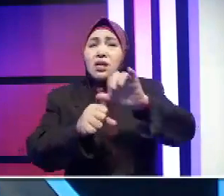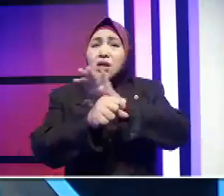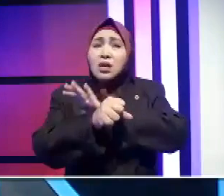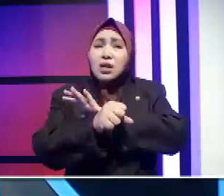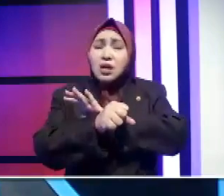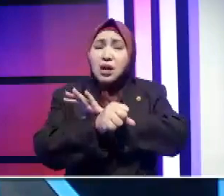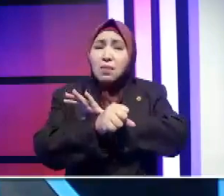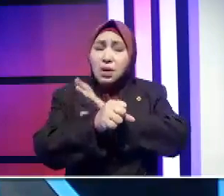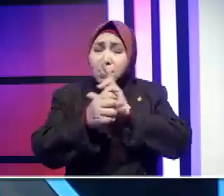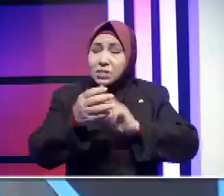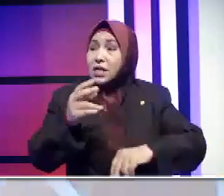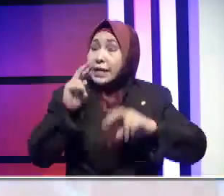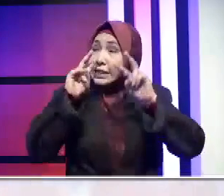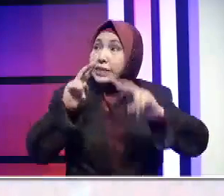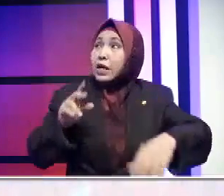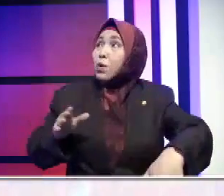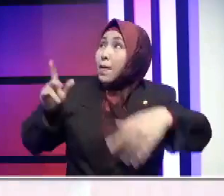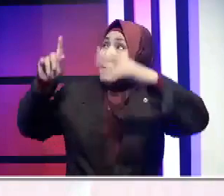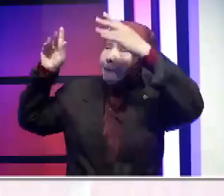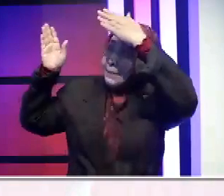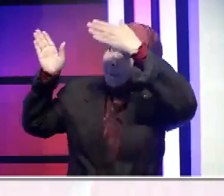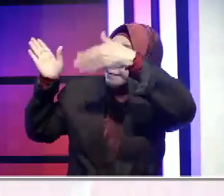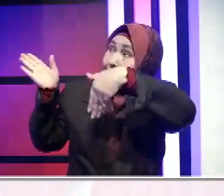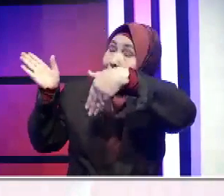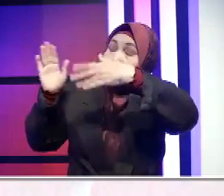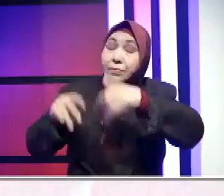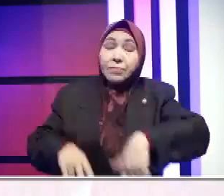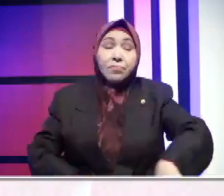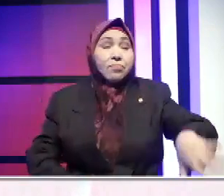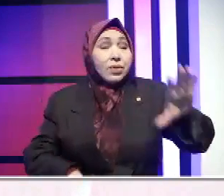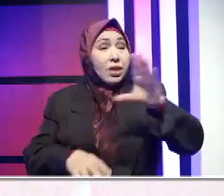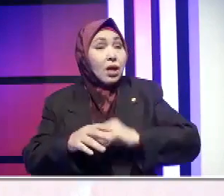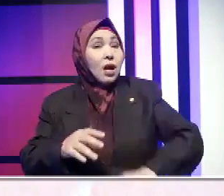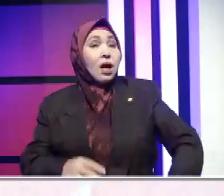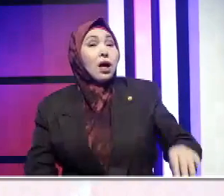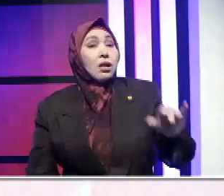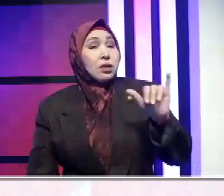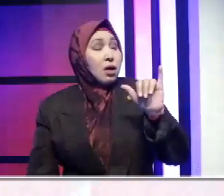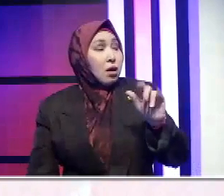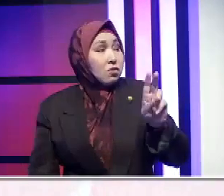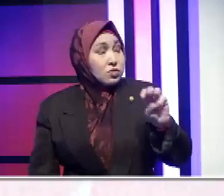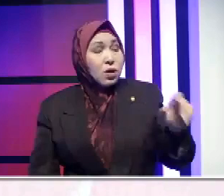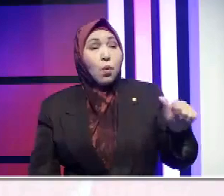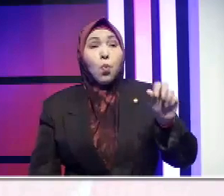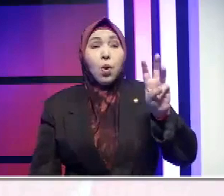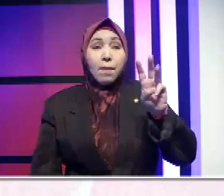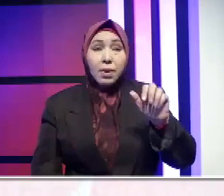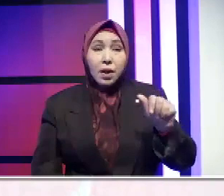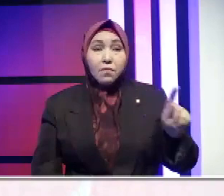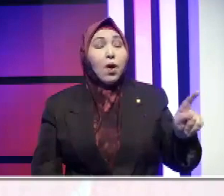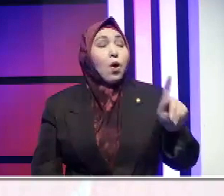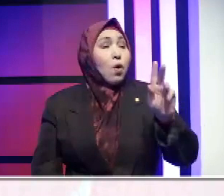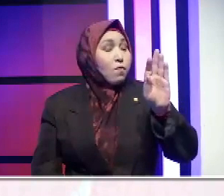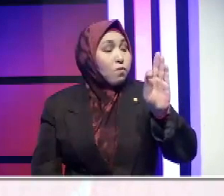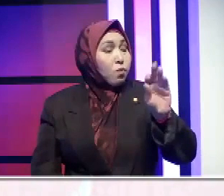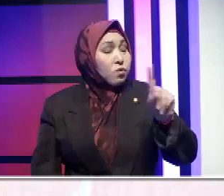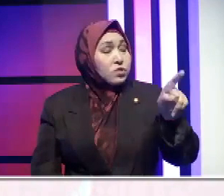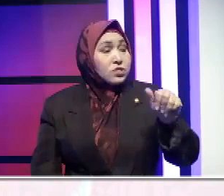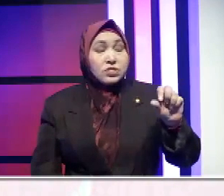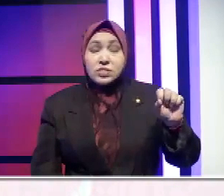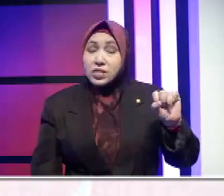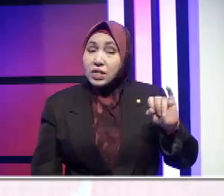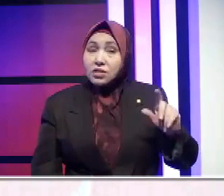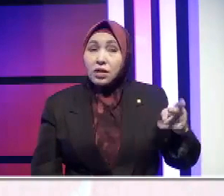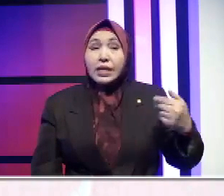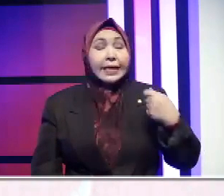kita lihat setelah kita dalam kalimat pilihan kita ya hasrat ta'allama forward to vijam bila Oke